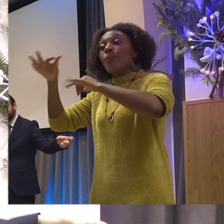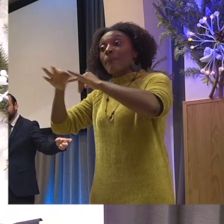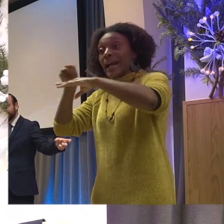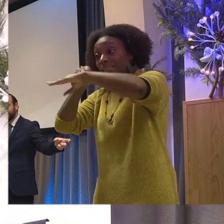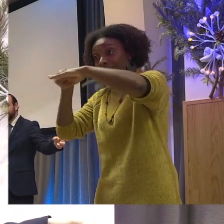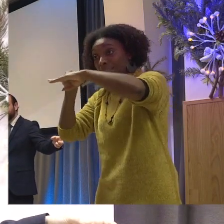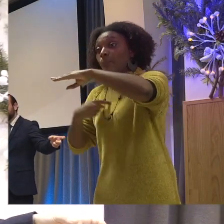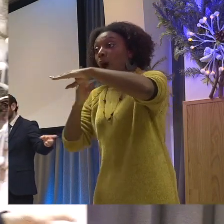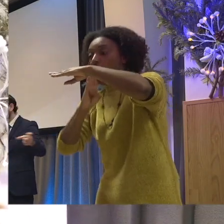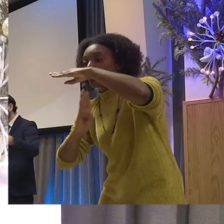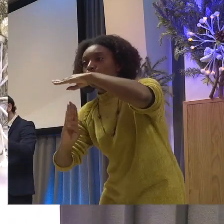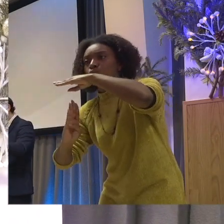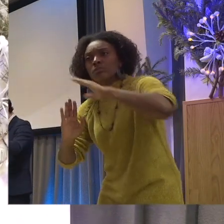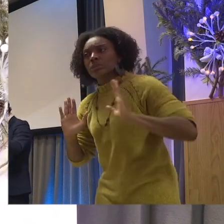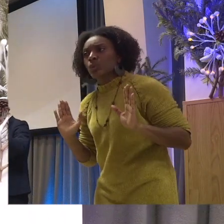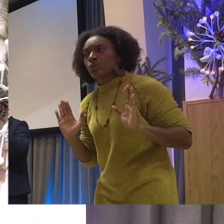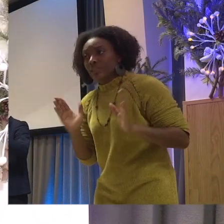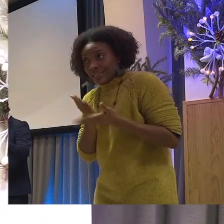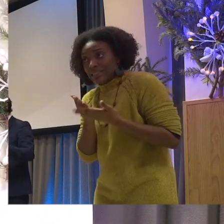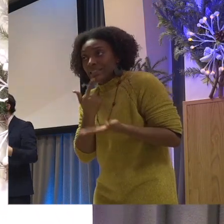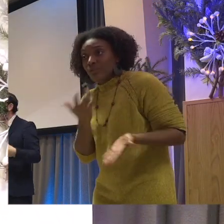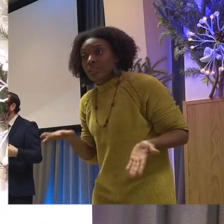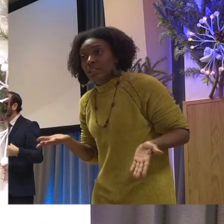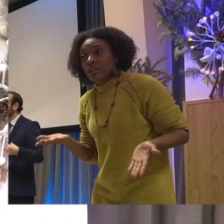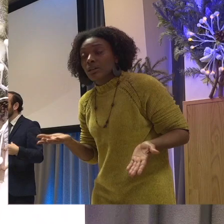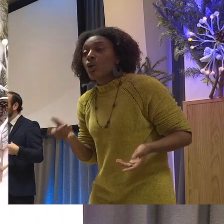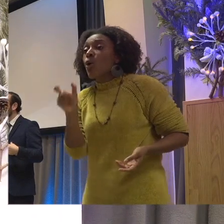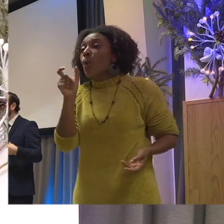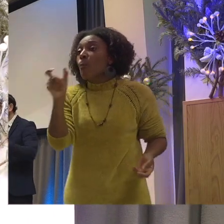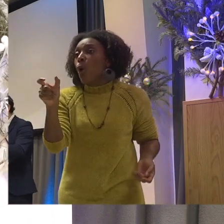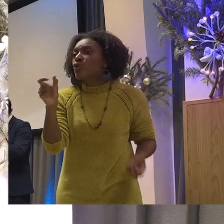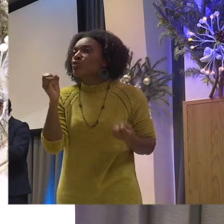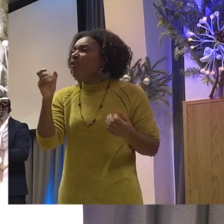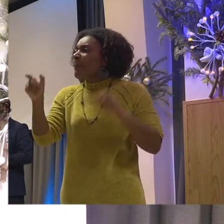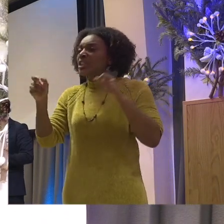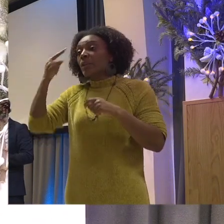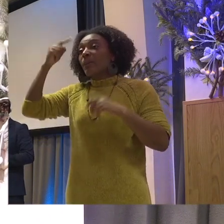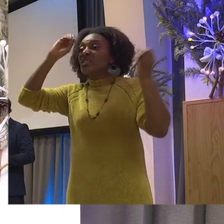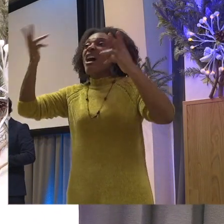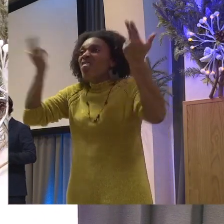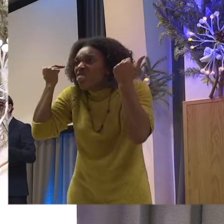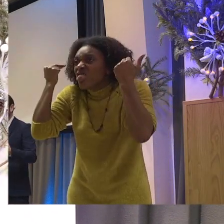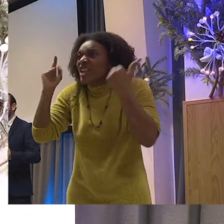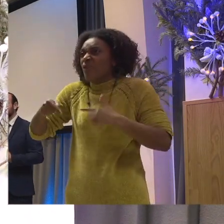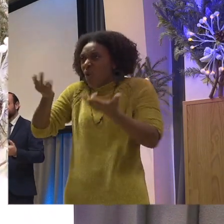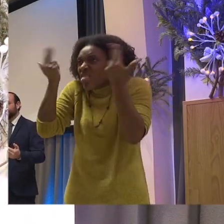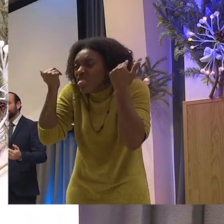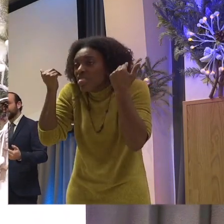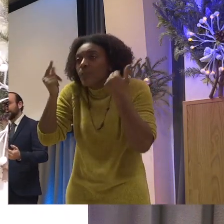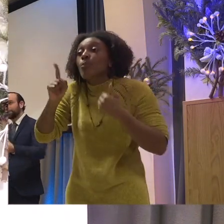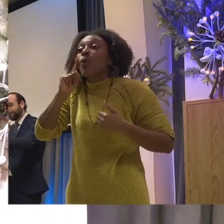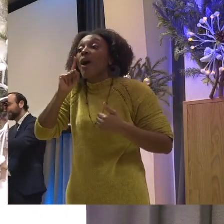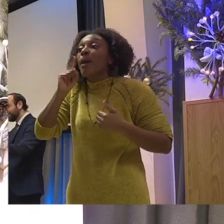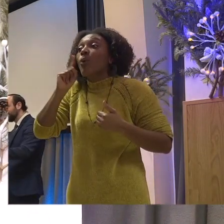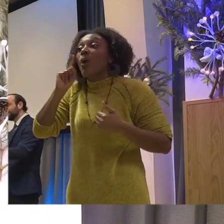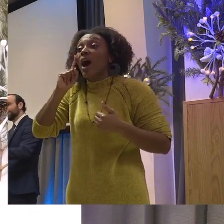mari. Je sais que lorsque je dis le mot soumission, vous ne l'entendez pas comme cela. Parce que ce monde et la société